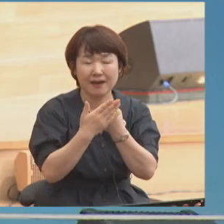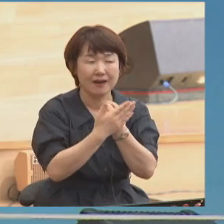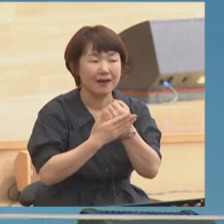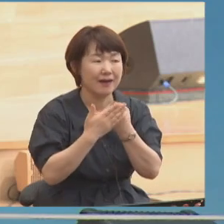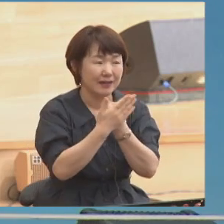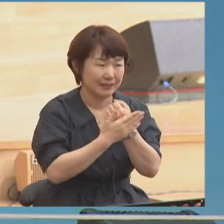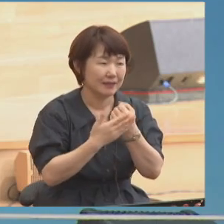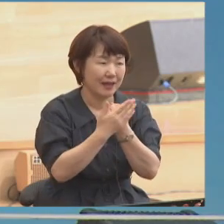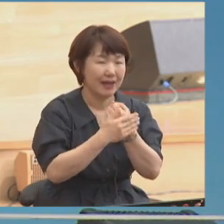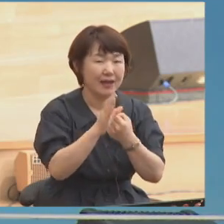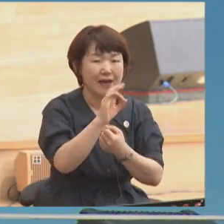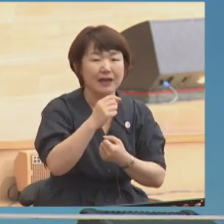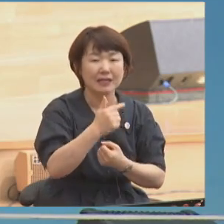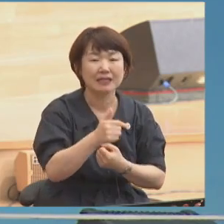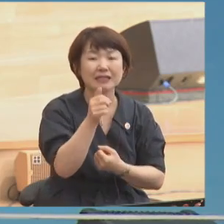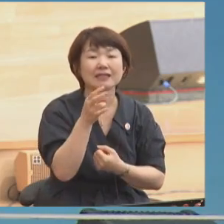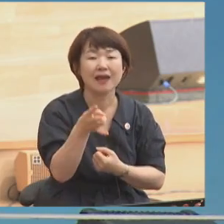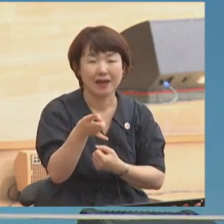은혜라고 부르죠.